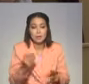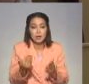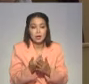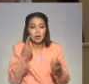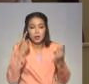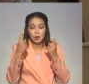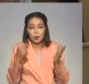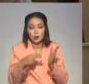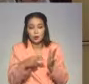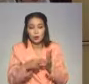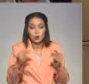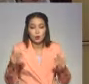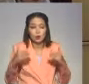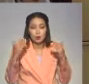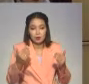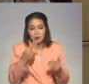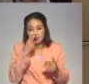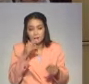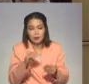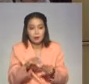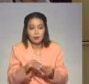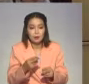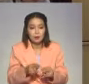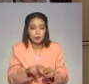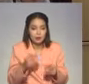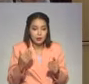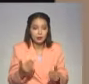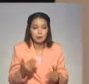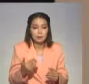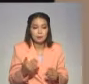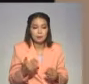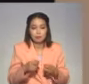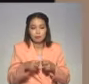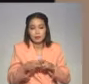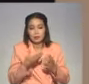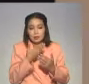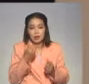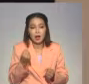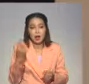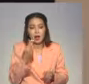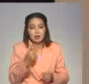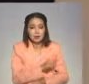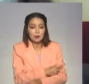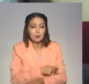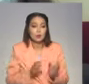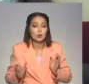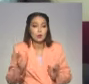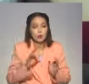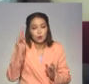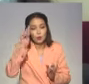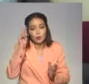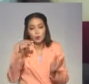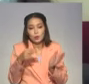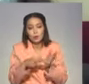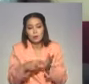ақпаратынша бағаның көтерілу қалыпты жағдай. Тіпті бұл айтарлықтай мәселе емес дейді. Ал Астана медицина университетінің білім құны басқа